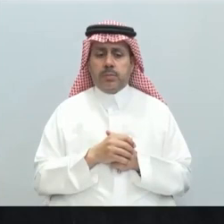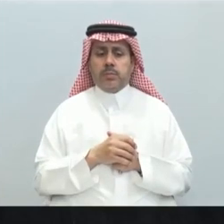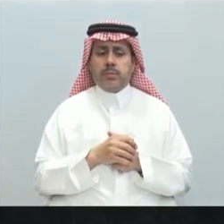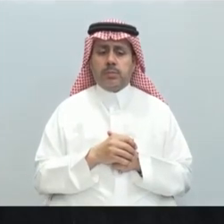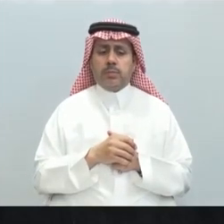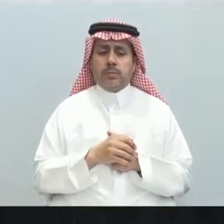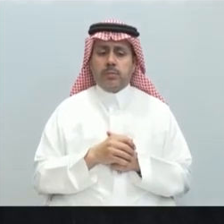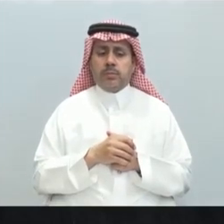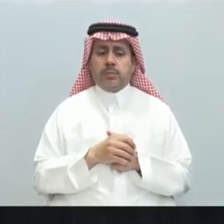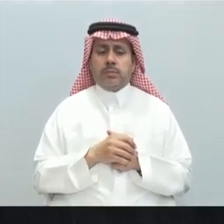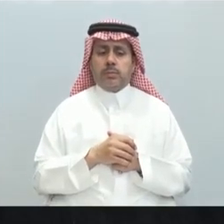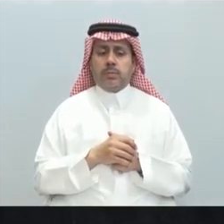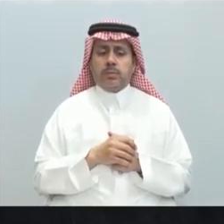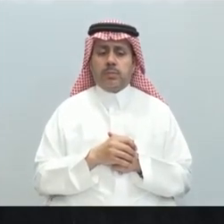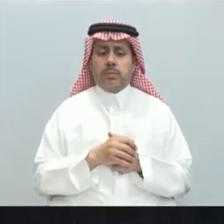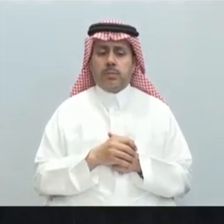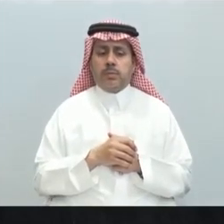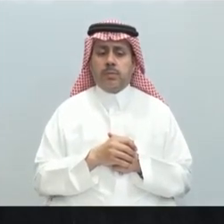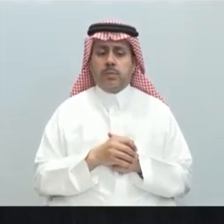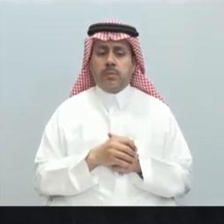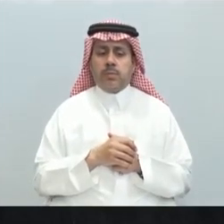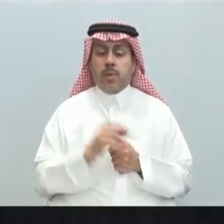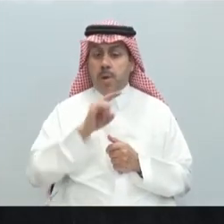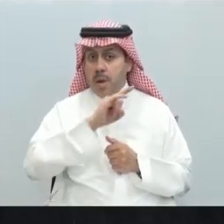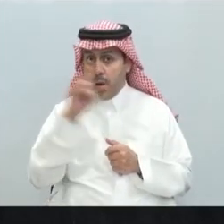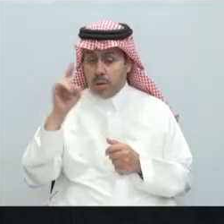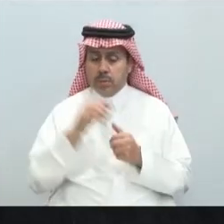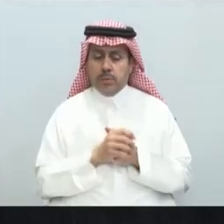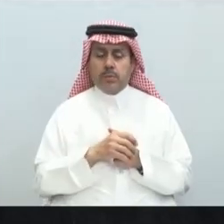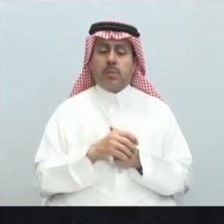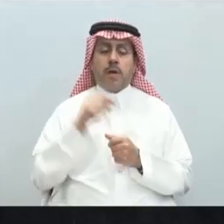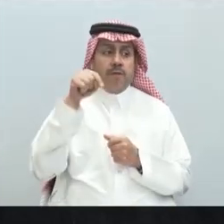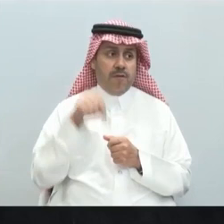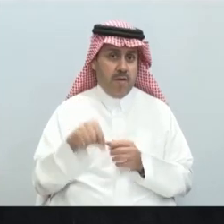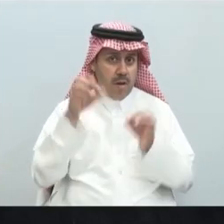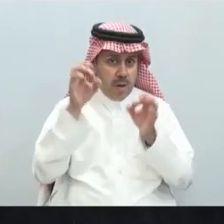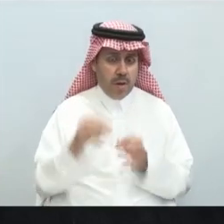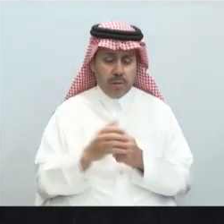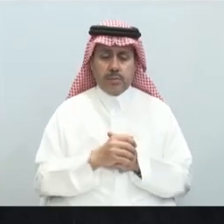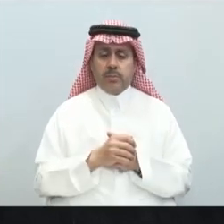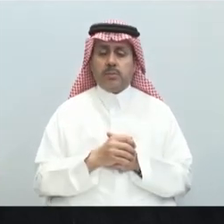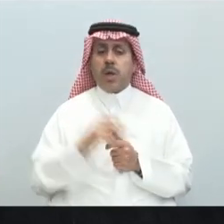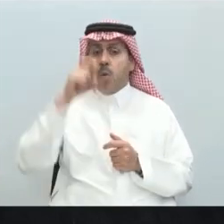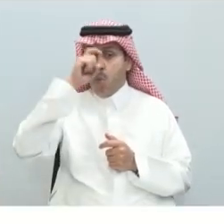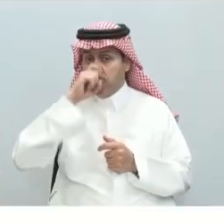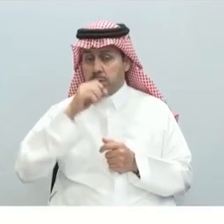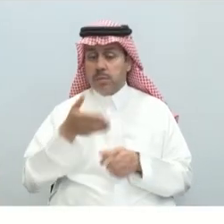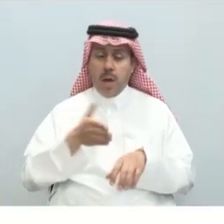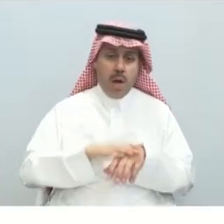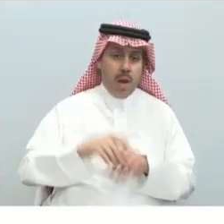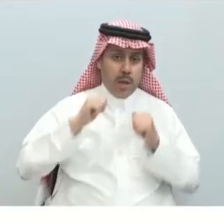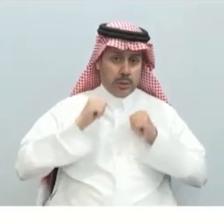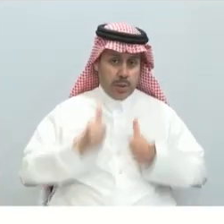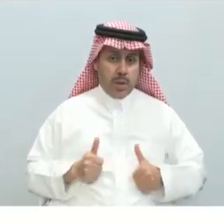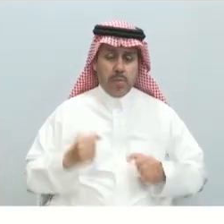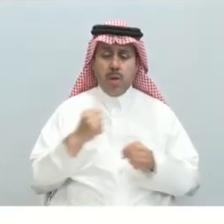مستنبطه من الايات داله على ما نهى الله جل وعلا عنه في الايات الكريمات فعلى الطالب والطالبه ان